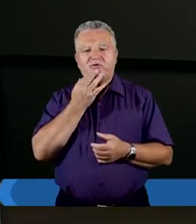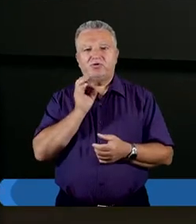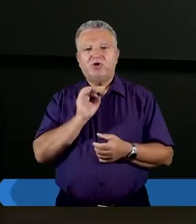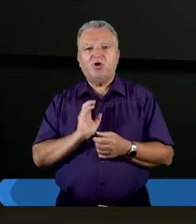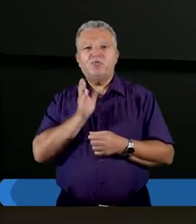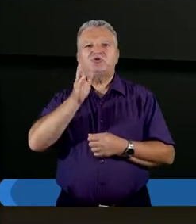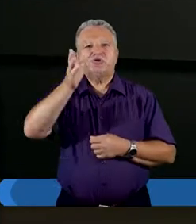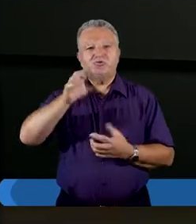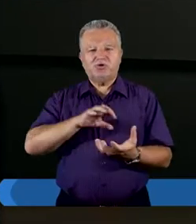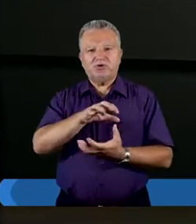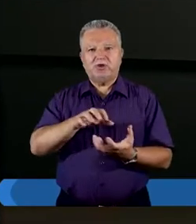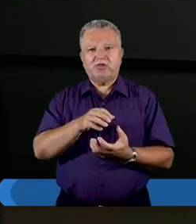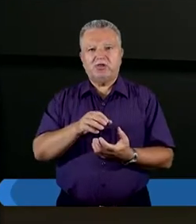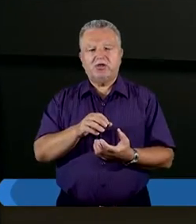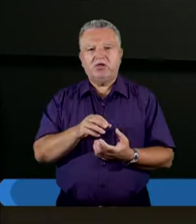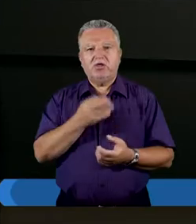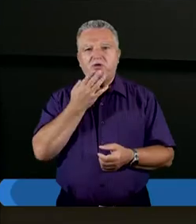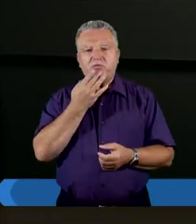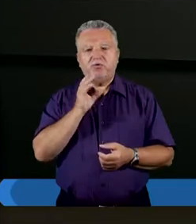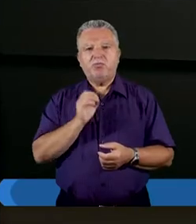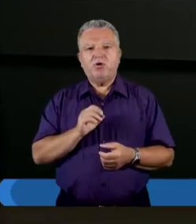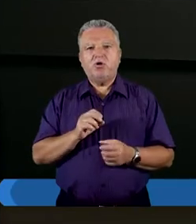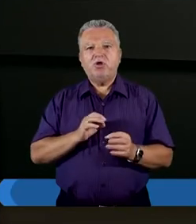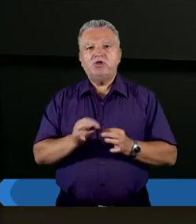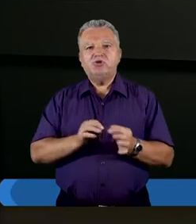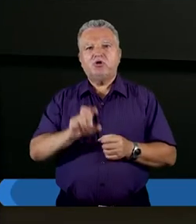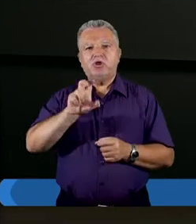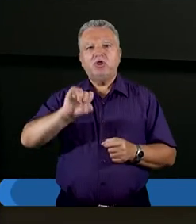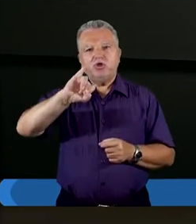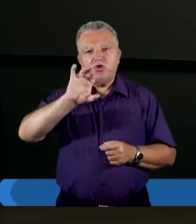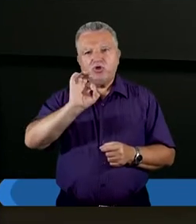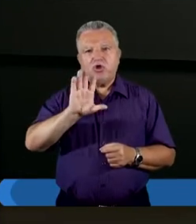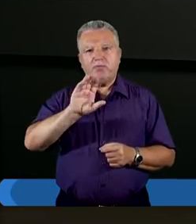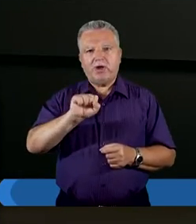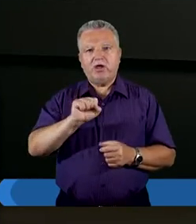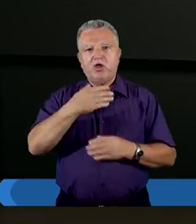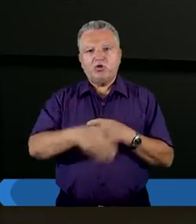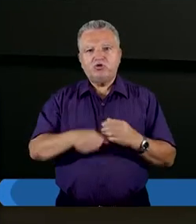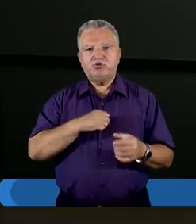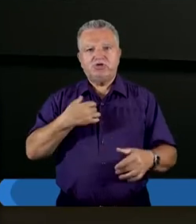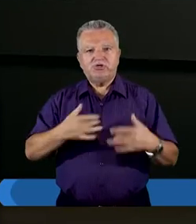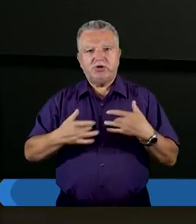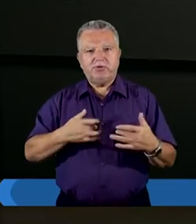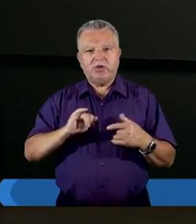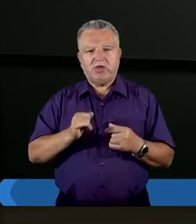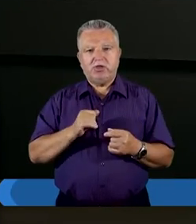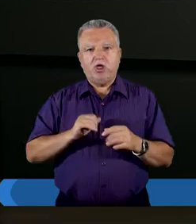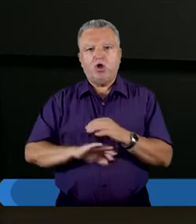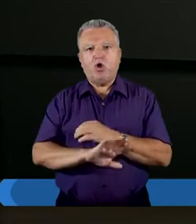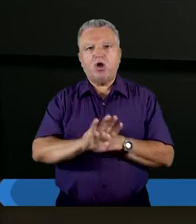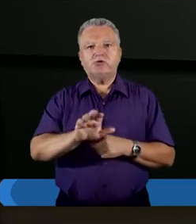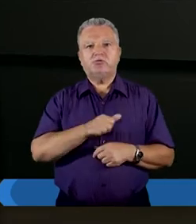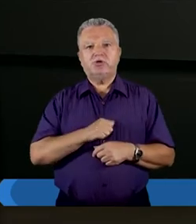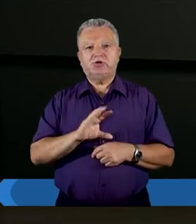świata. Na razie mówimy o historii Hioba. Słuchajcie, kończy się cierpienie i nagle okazuje się, że